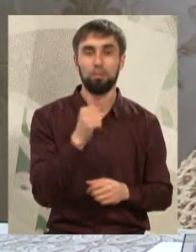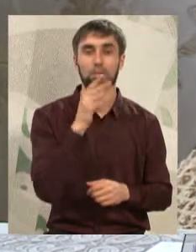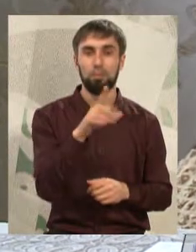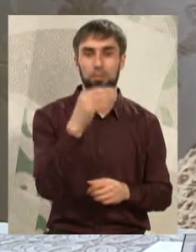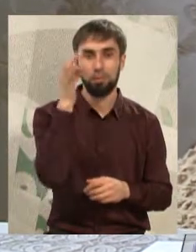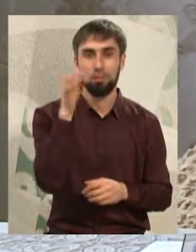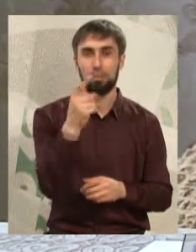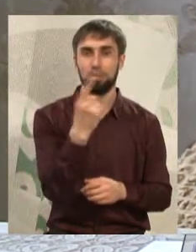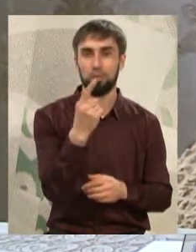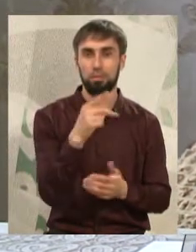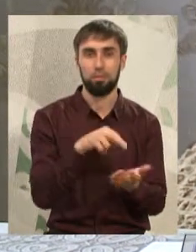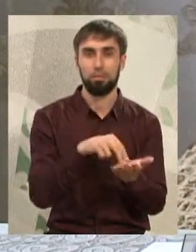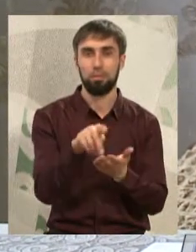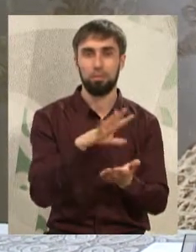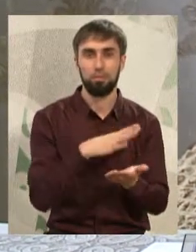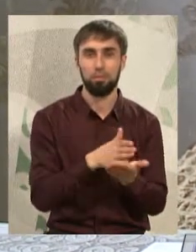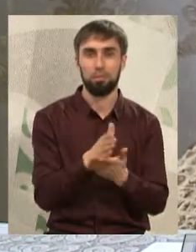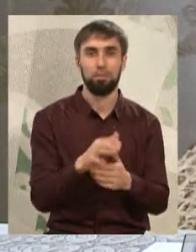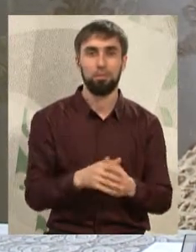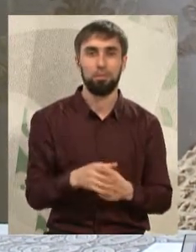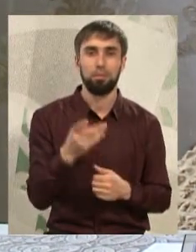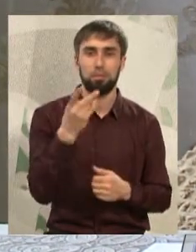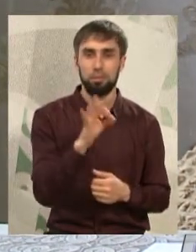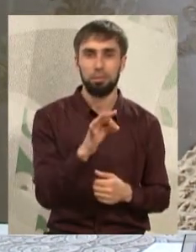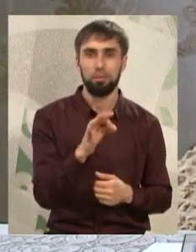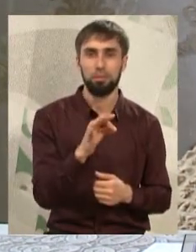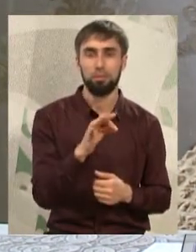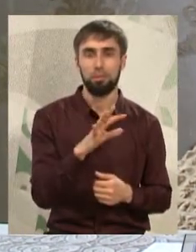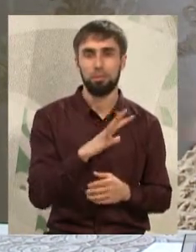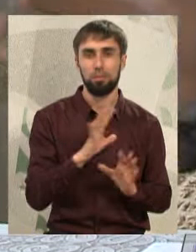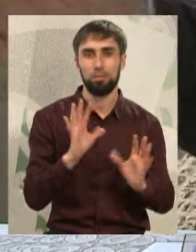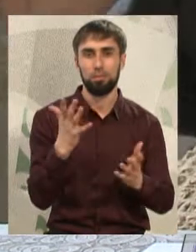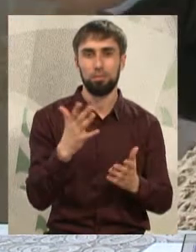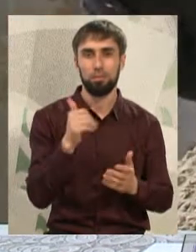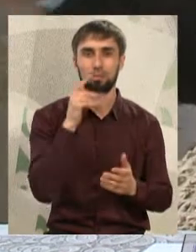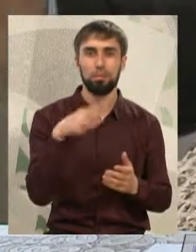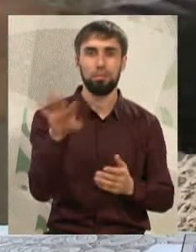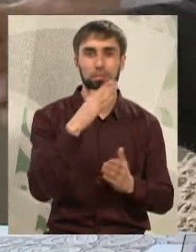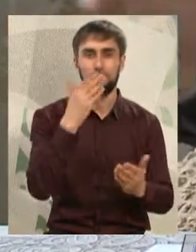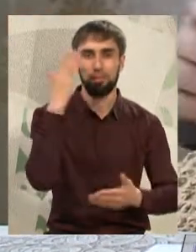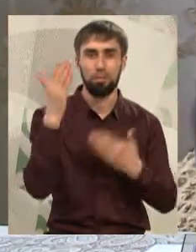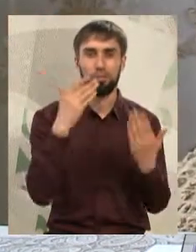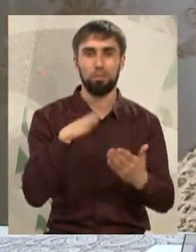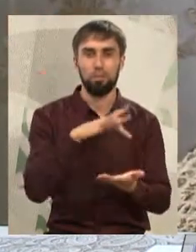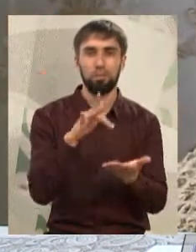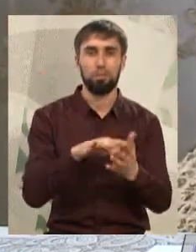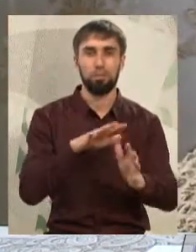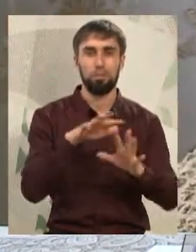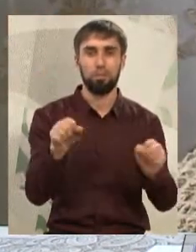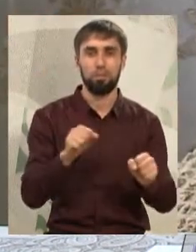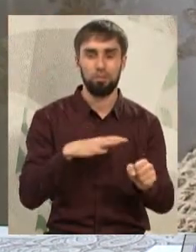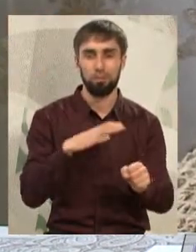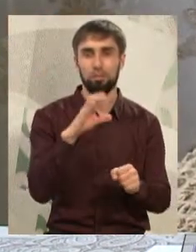Разведрот первый входит туда. Ну, там он получился, обмывали, сидели, город взяли, там и союзные войска